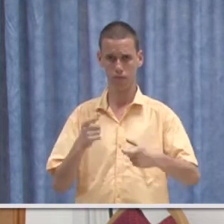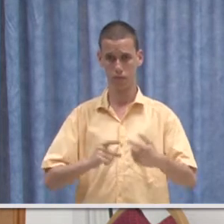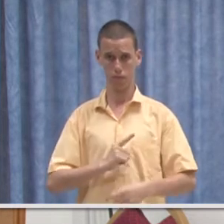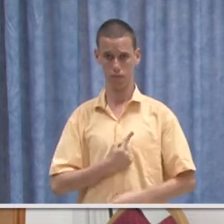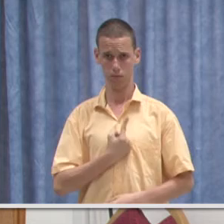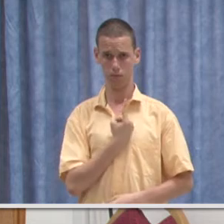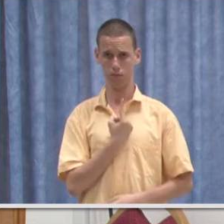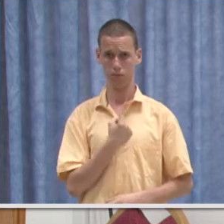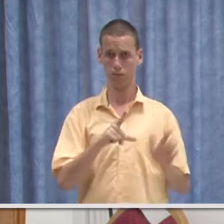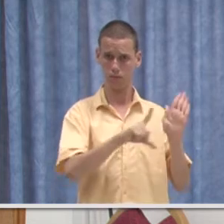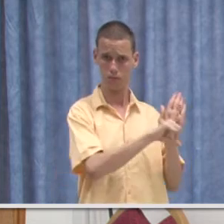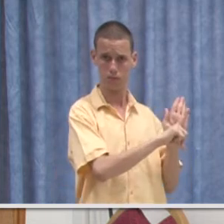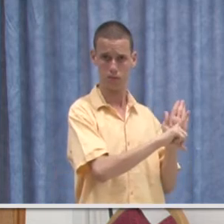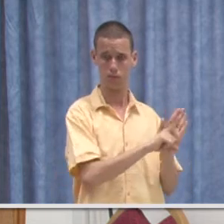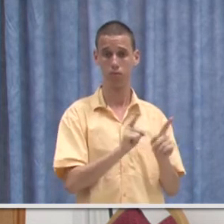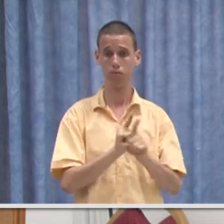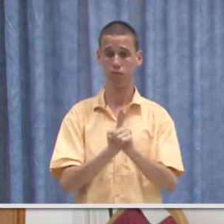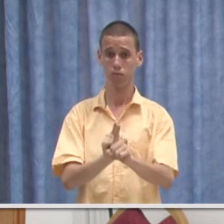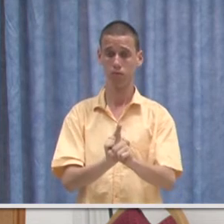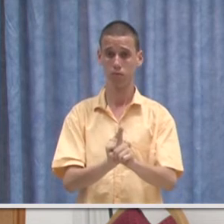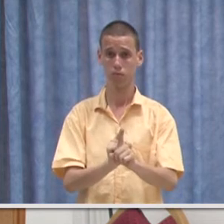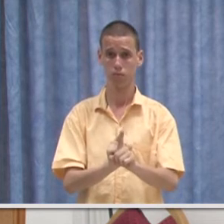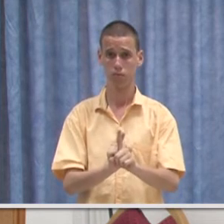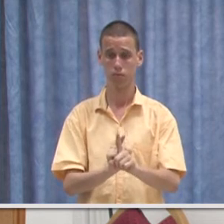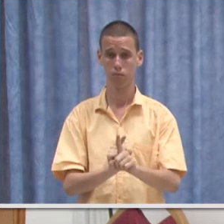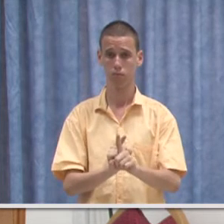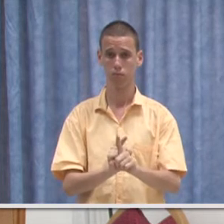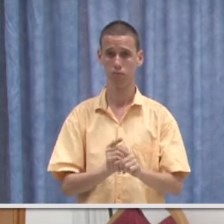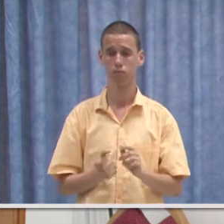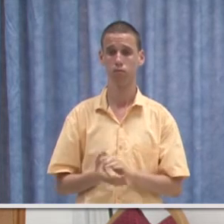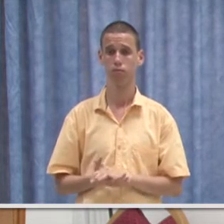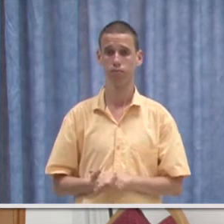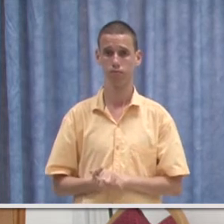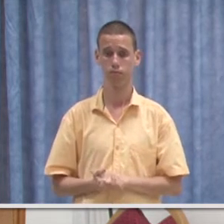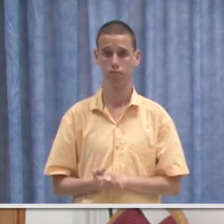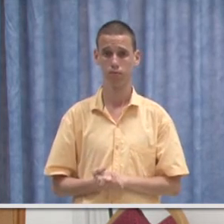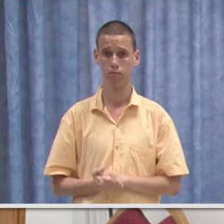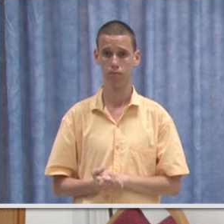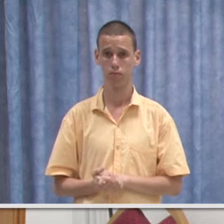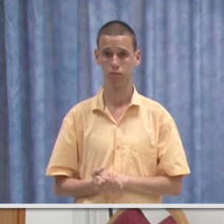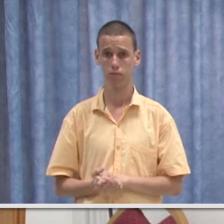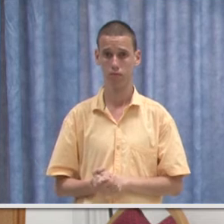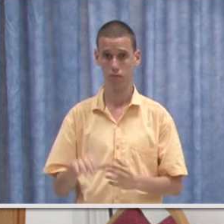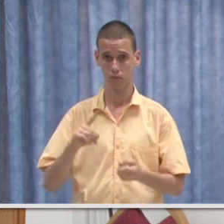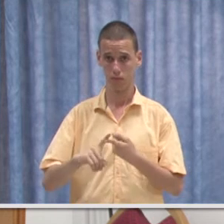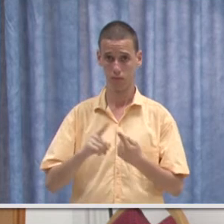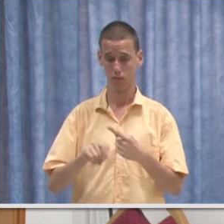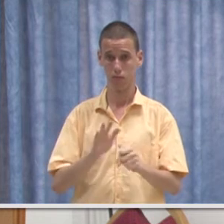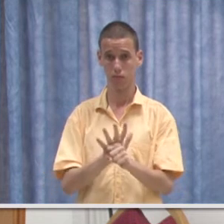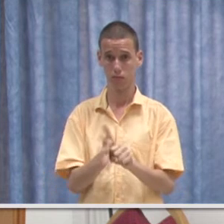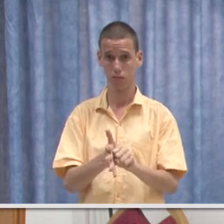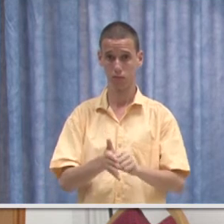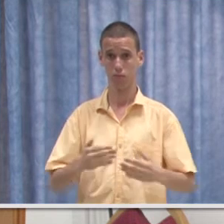pour agir dans une façon qui non, PC, ça, spread.